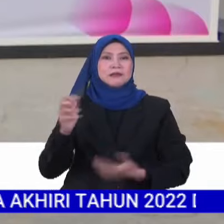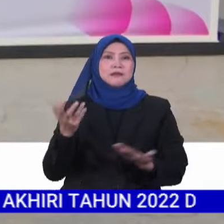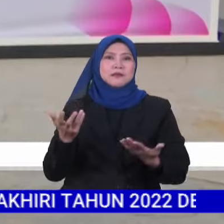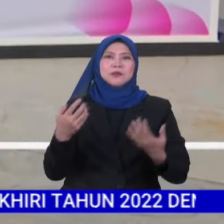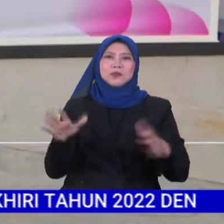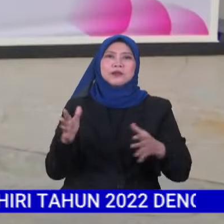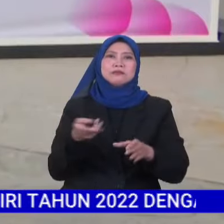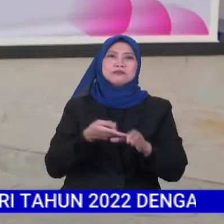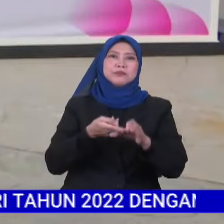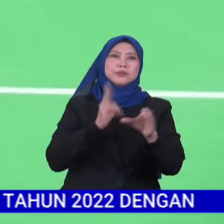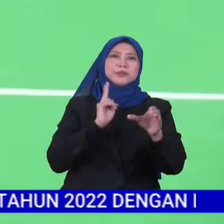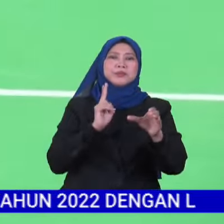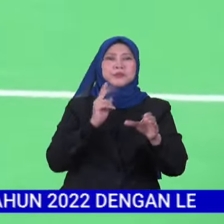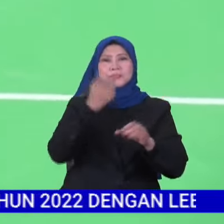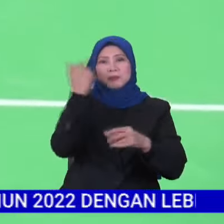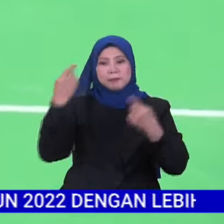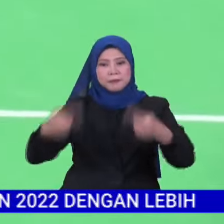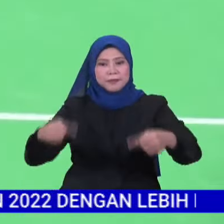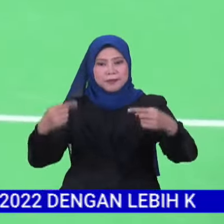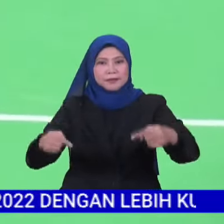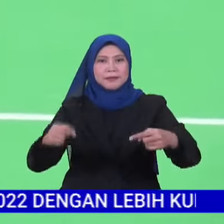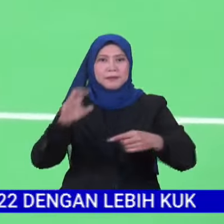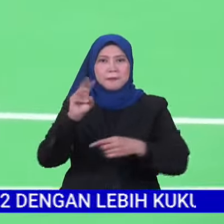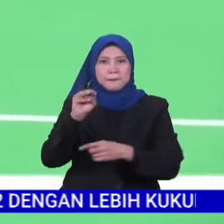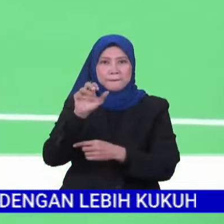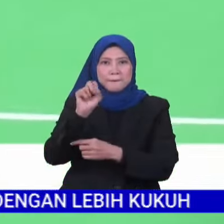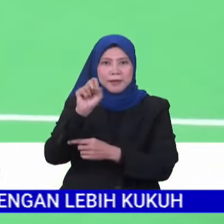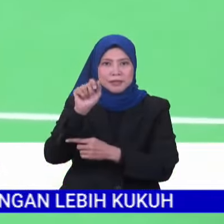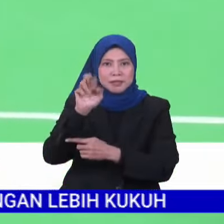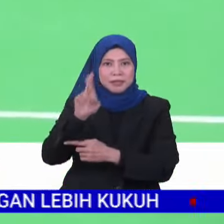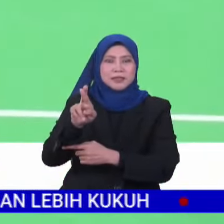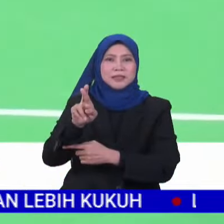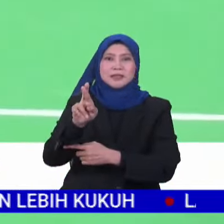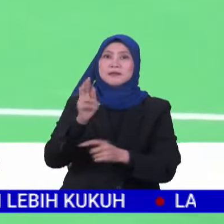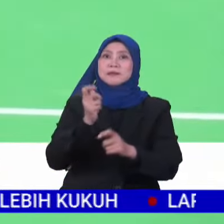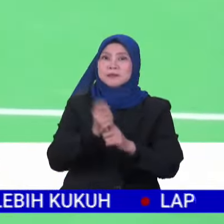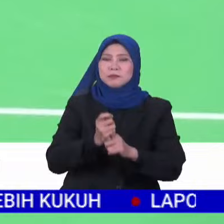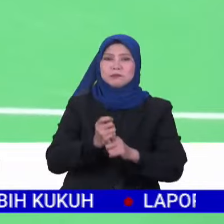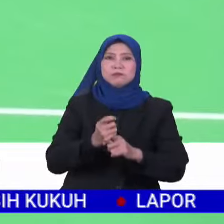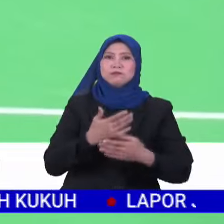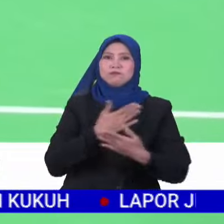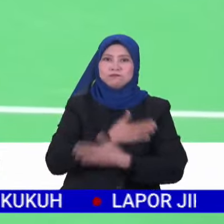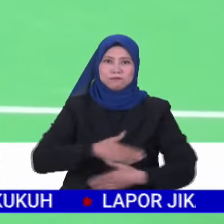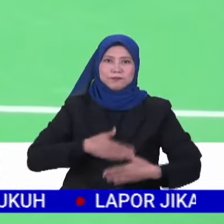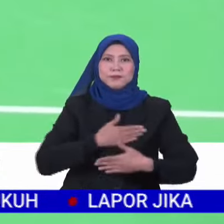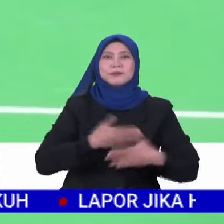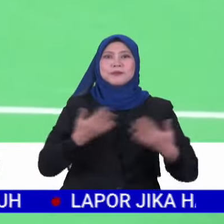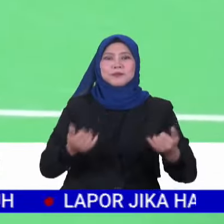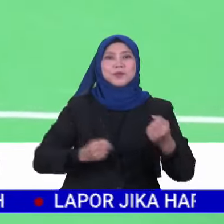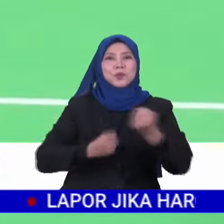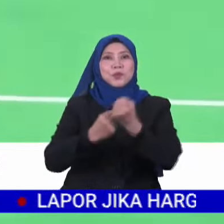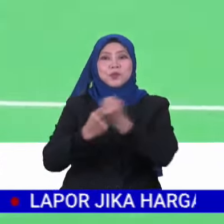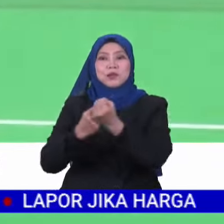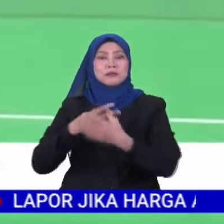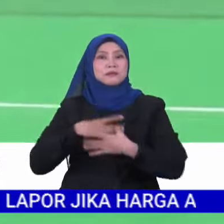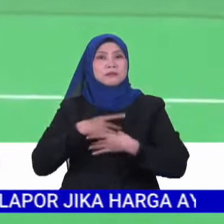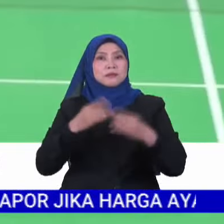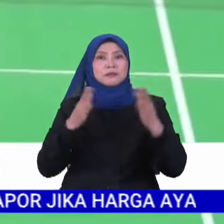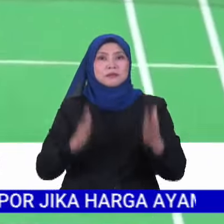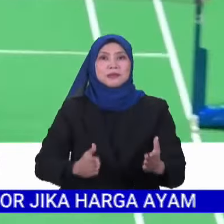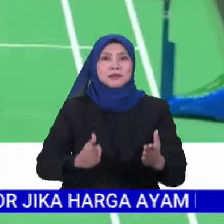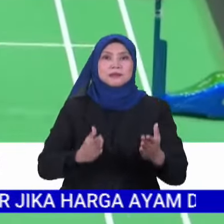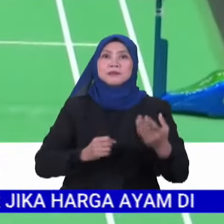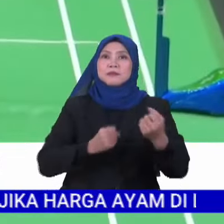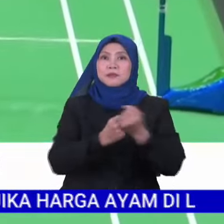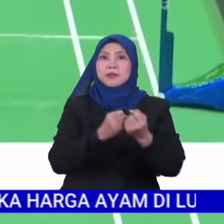telah menarik diri bahang saingan Master Smash ya masih tetap terasa tampil tiba xijiao sokongan padu peminat Bennington di